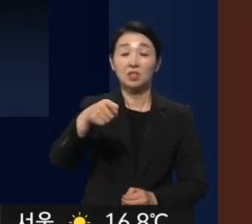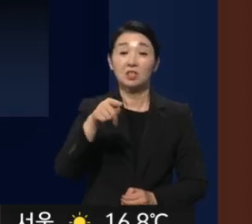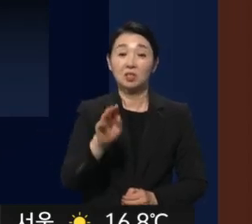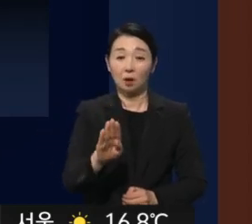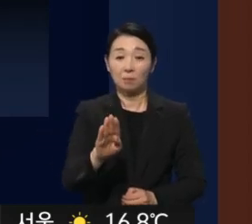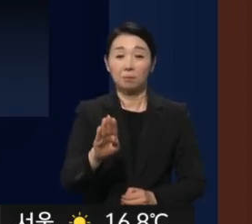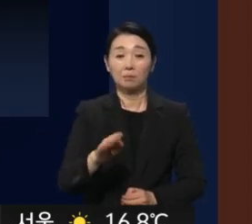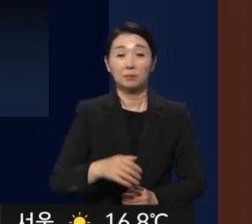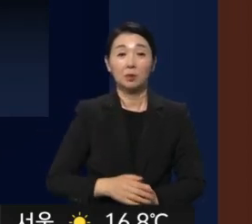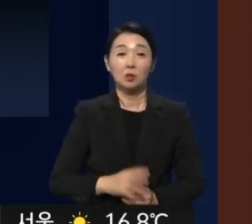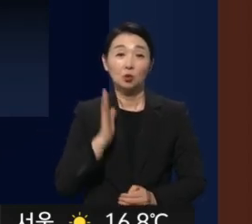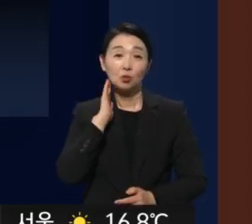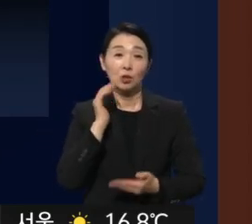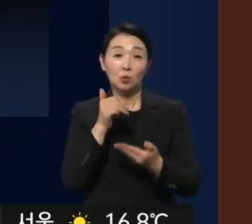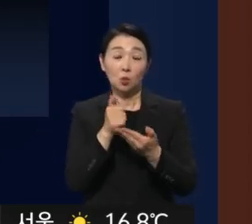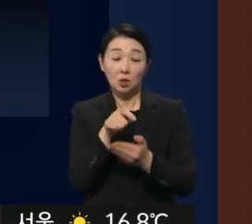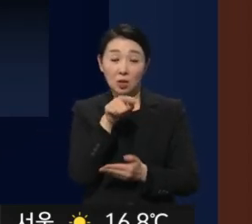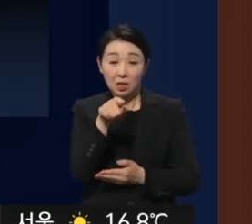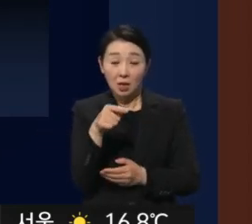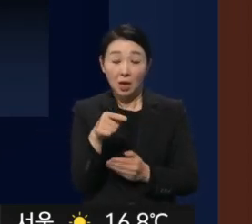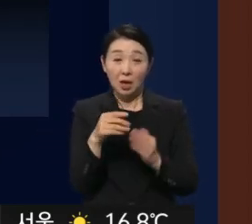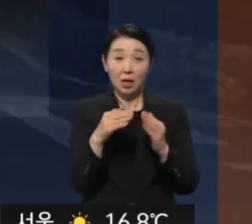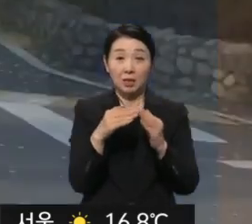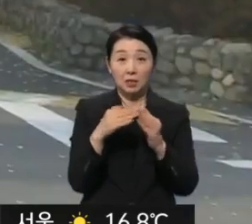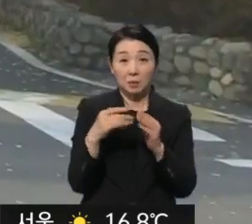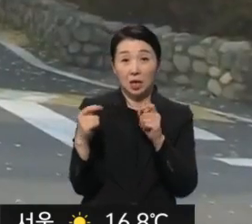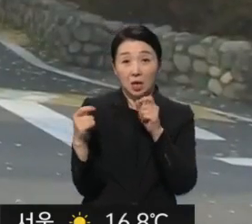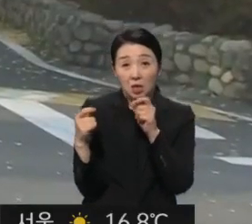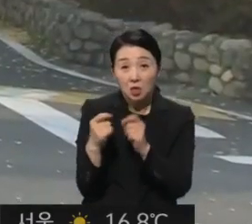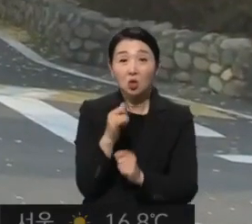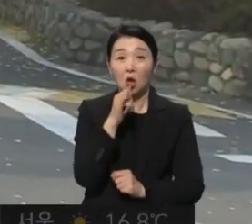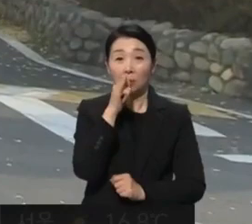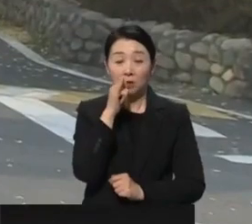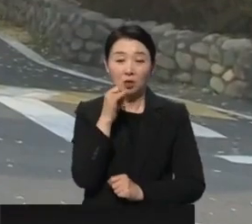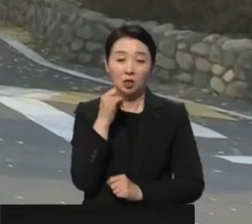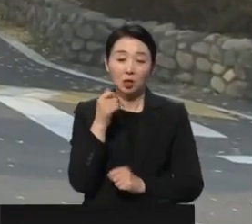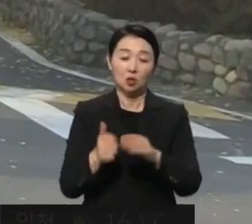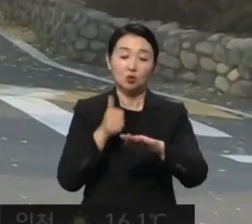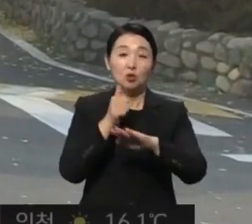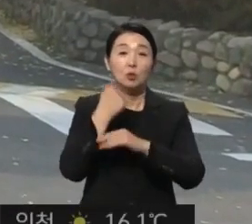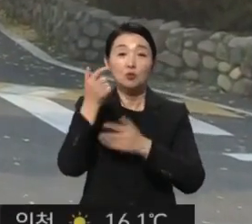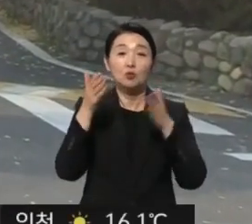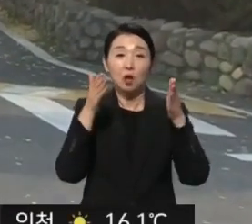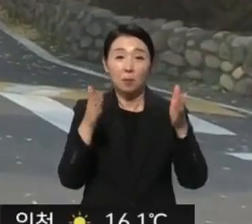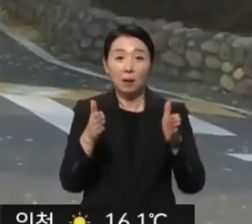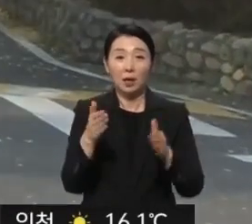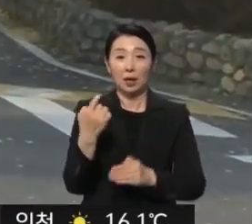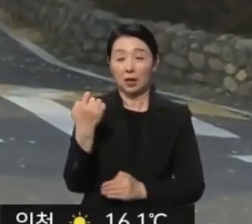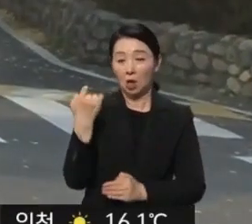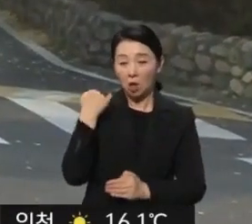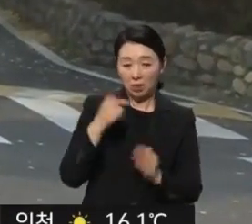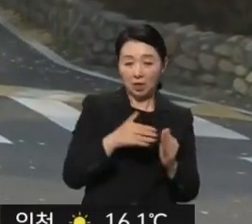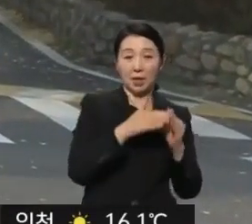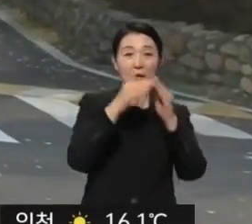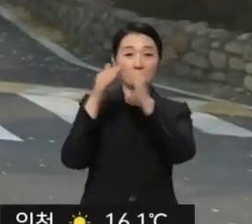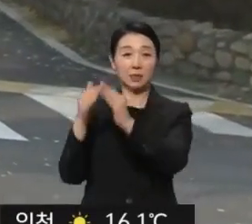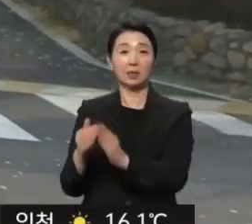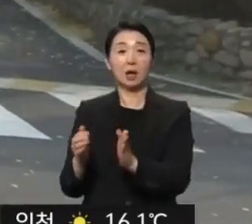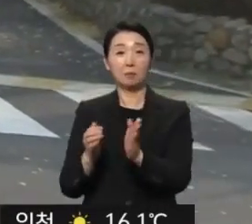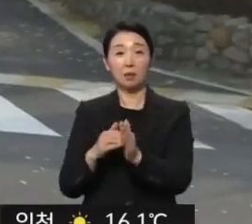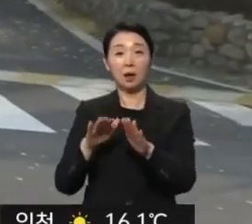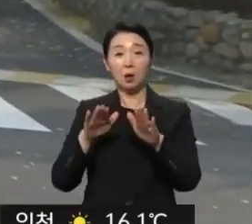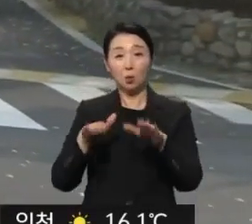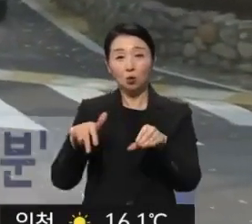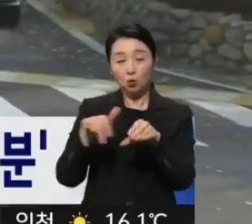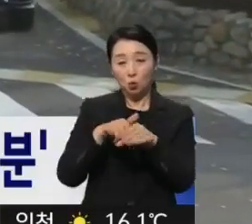윤 대통령의 직주근접이 취임 6개월 만에 실현됐습니다 어제 한남동 관저에 입주를 마친 윤 대통령 오늘 아침